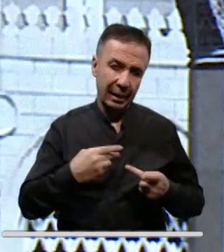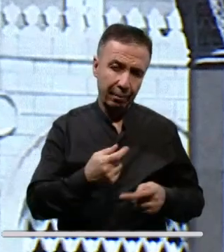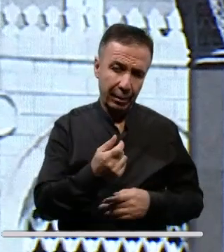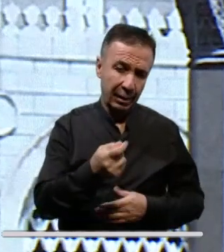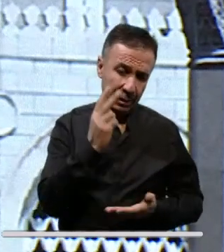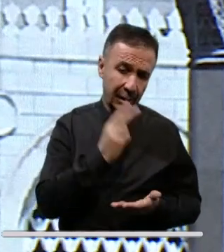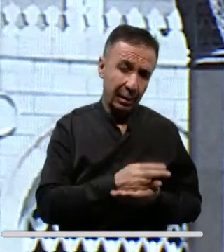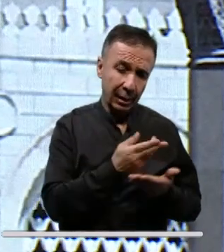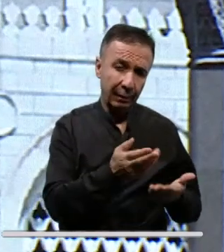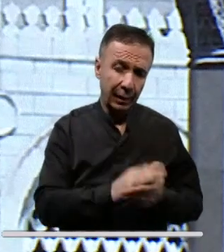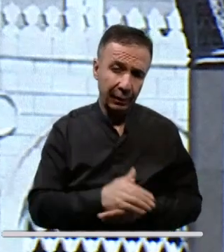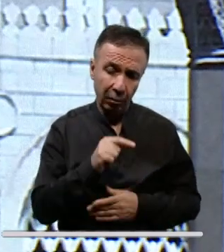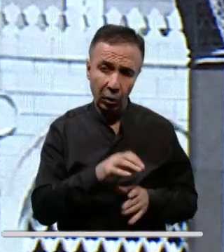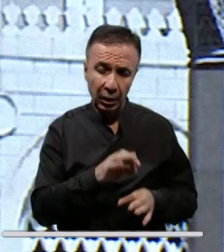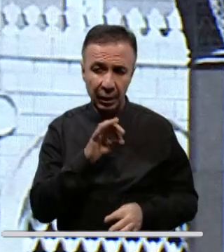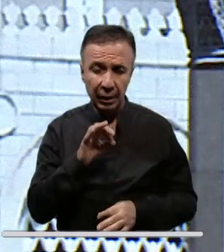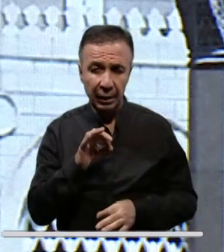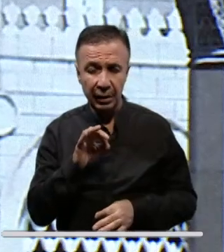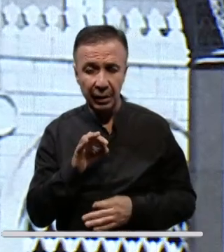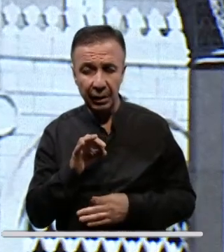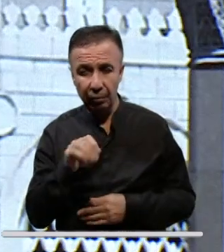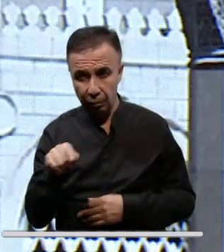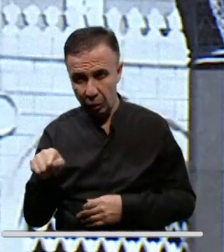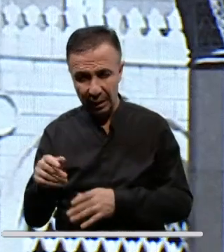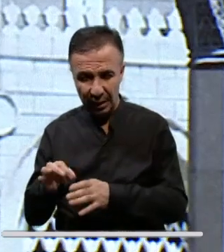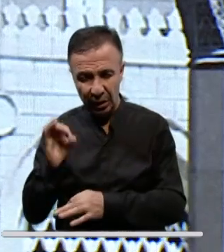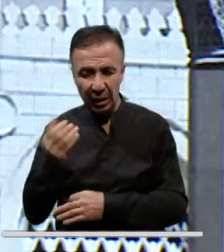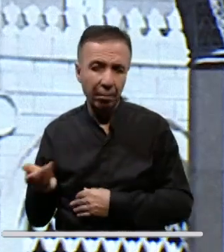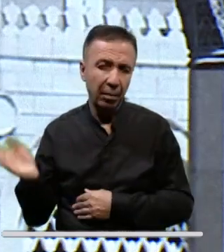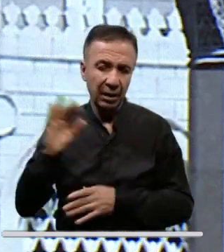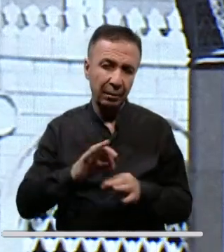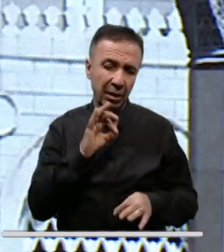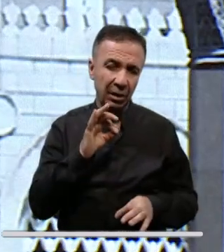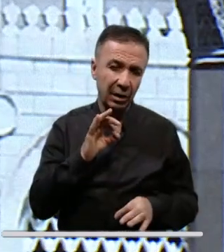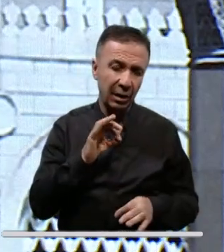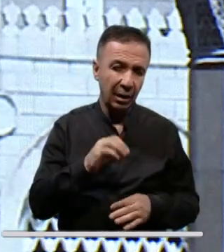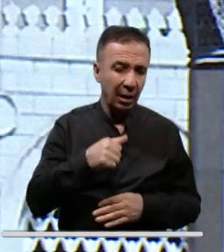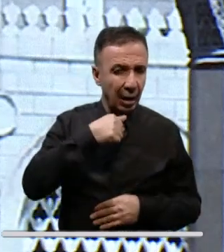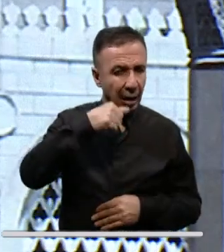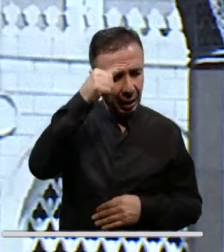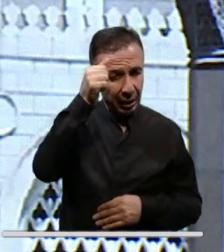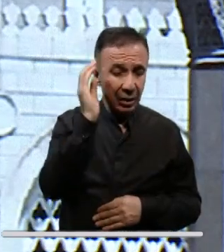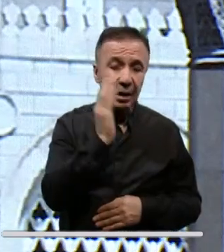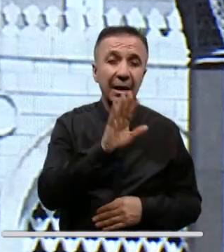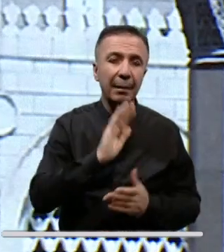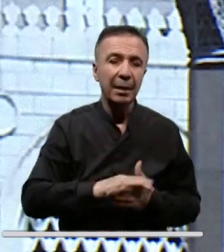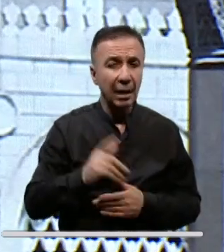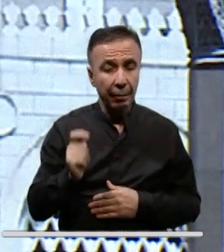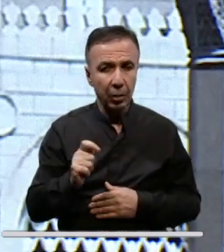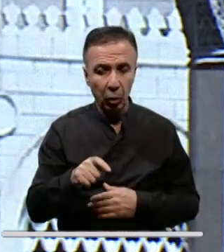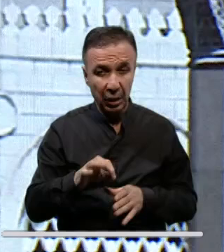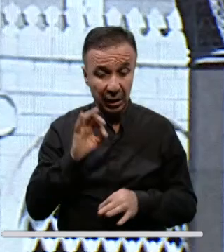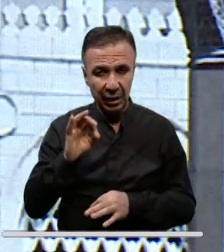Ve bu kişiden bir baş baş bu kişiden başka birisi gidemez illa bu kişi